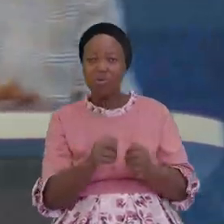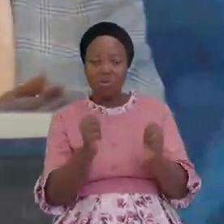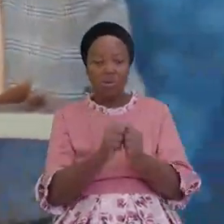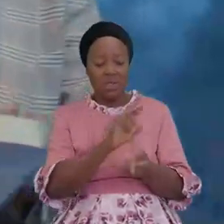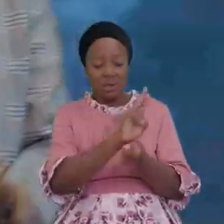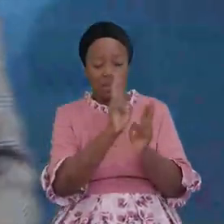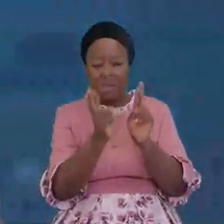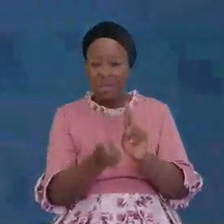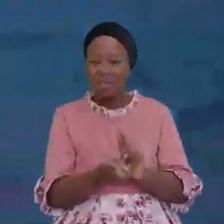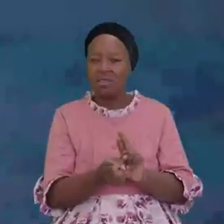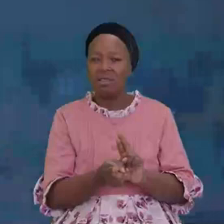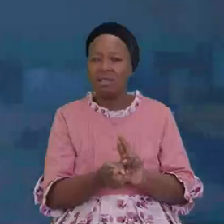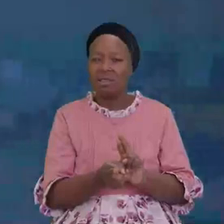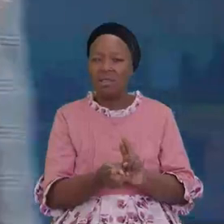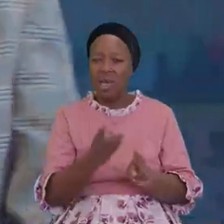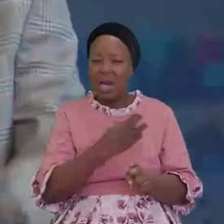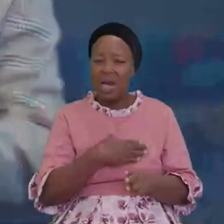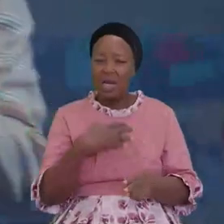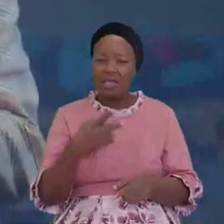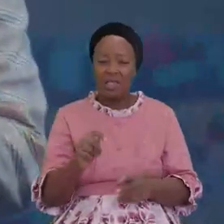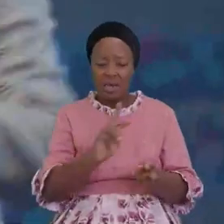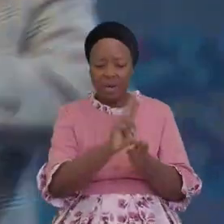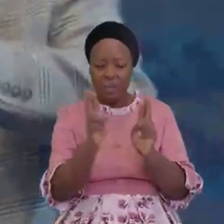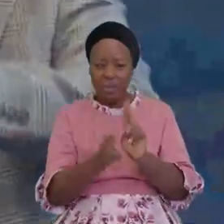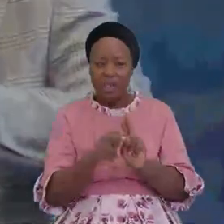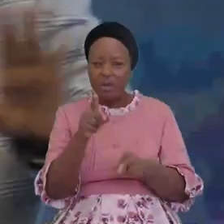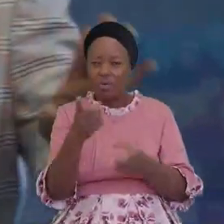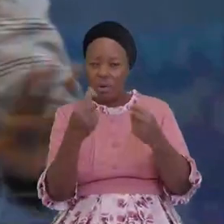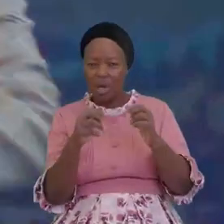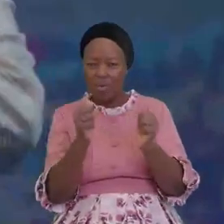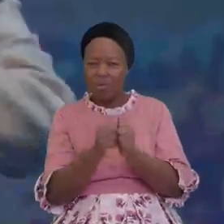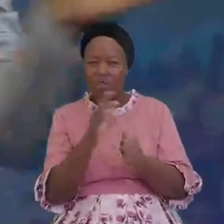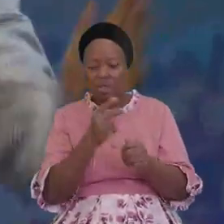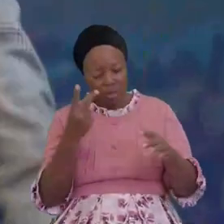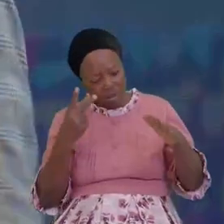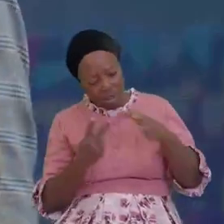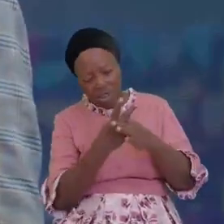secrètes. Et tu viens à travers la repentance.